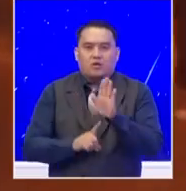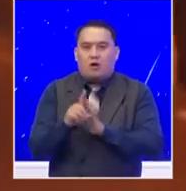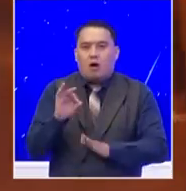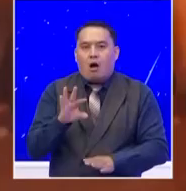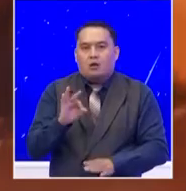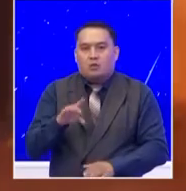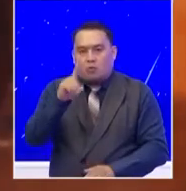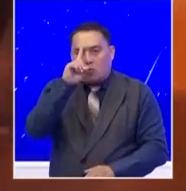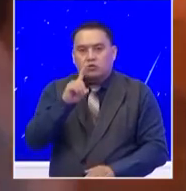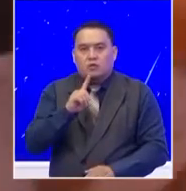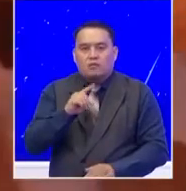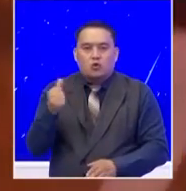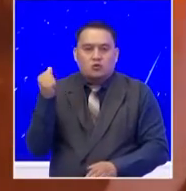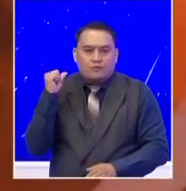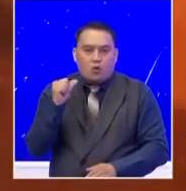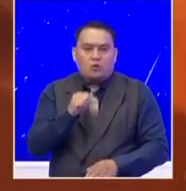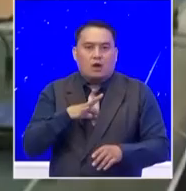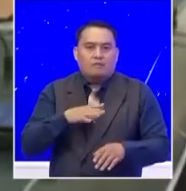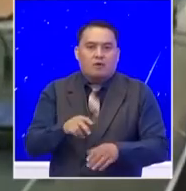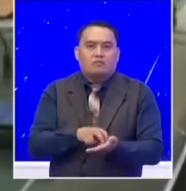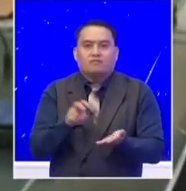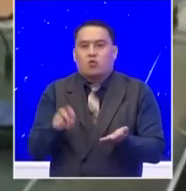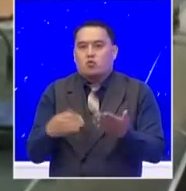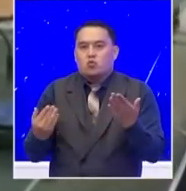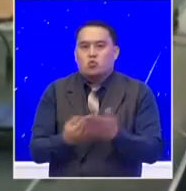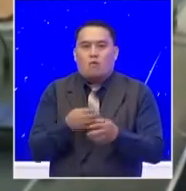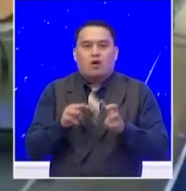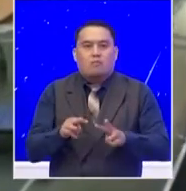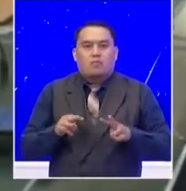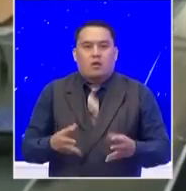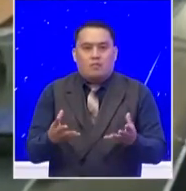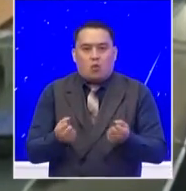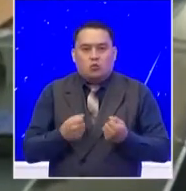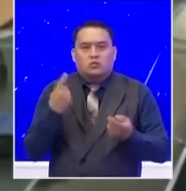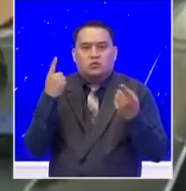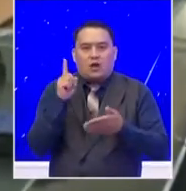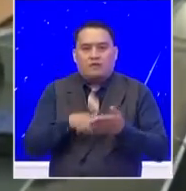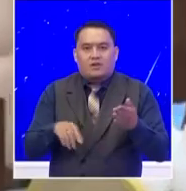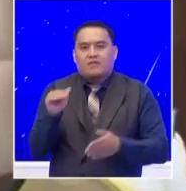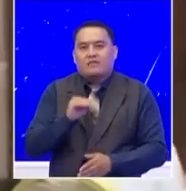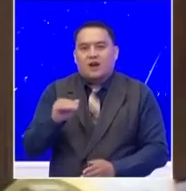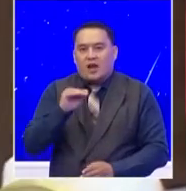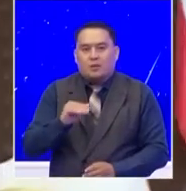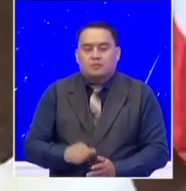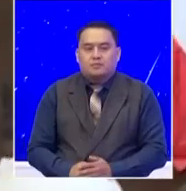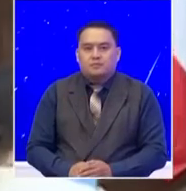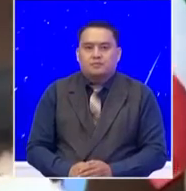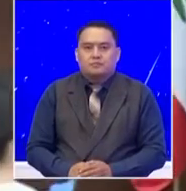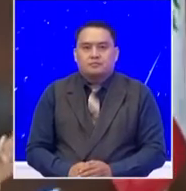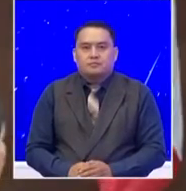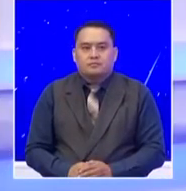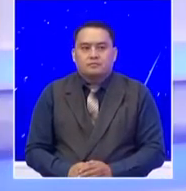октябре прошлого года и привели к отставке правительства. Новый кабинет министров получил вотум доверия в феврале.